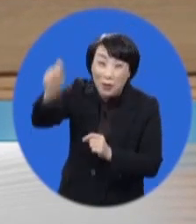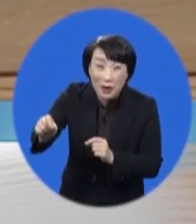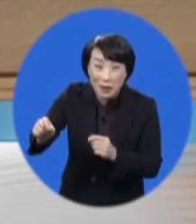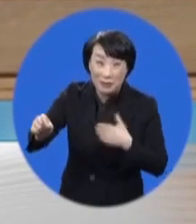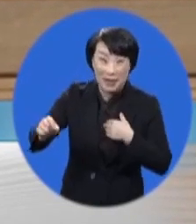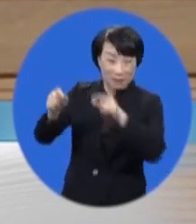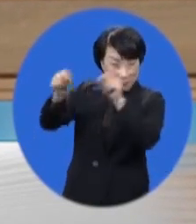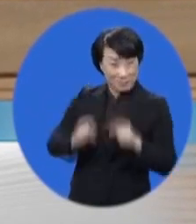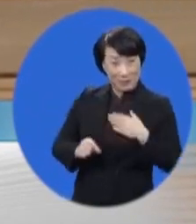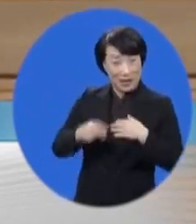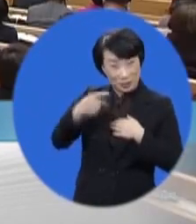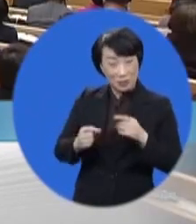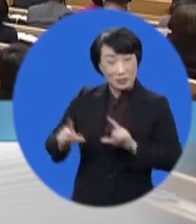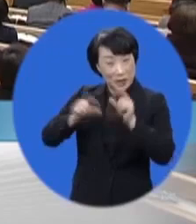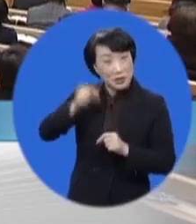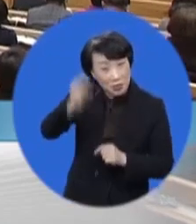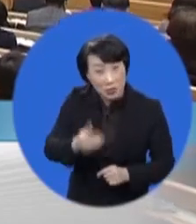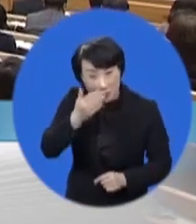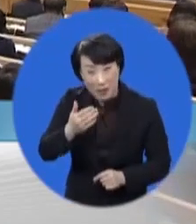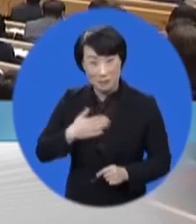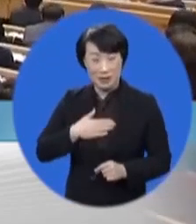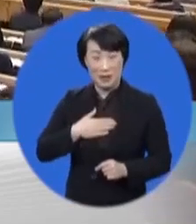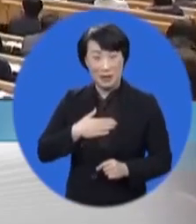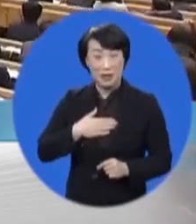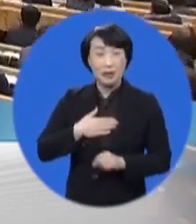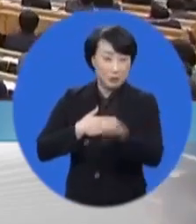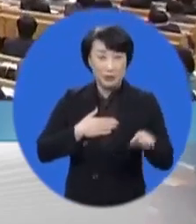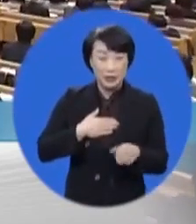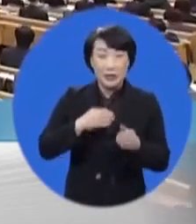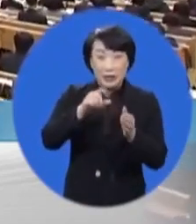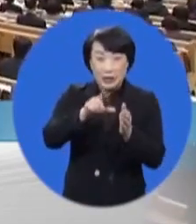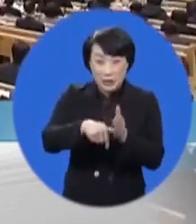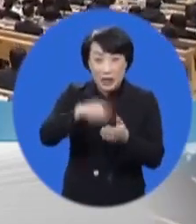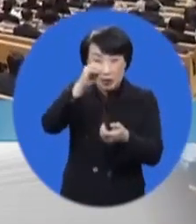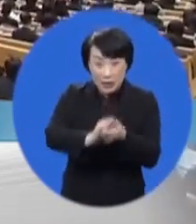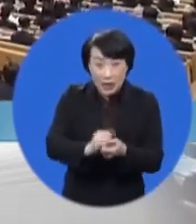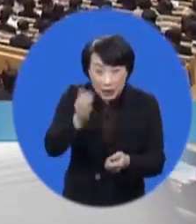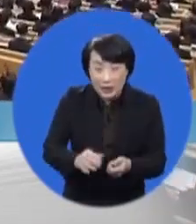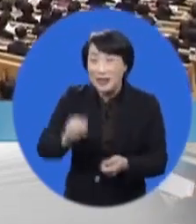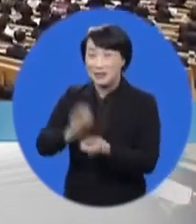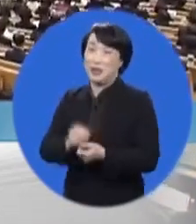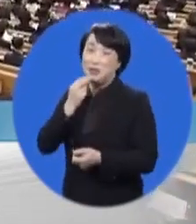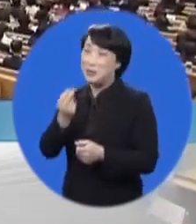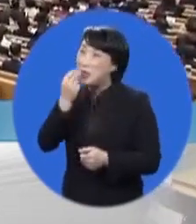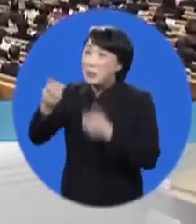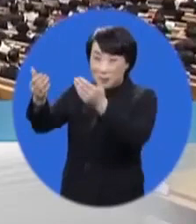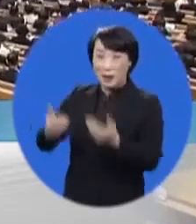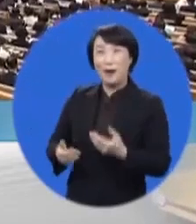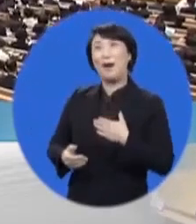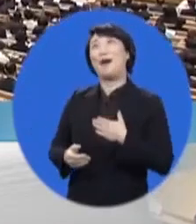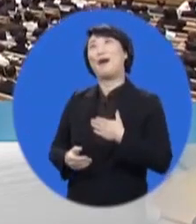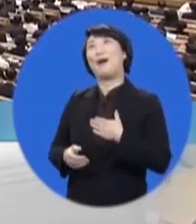분이니 나도 영원히 살 수 있는, 제한된 세월 속에서 제한되지 않는 생명을 주셨으니